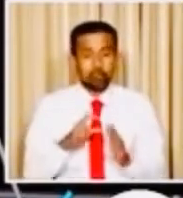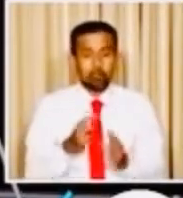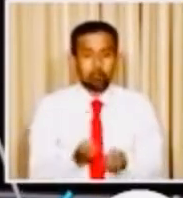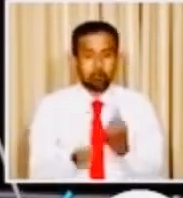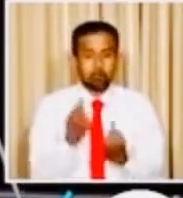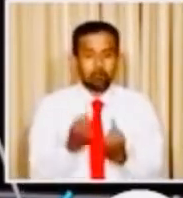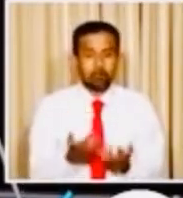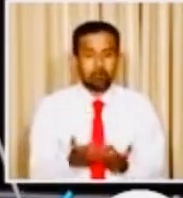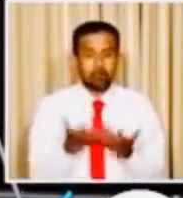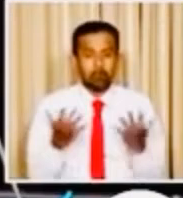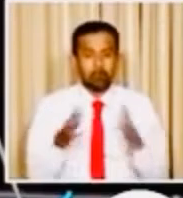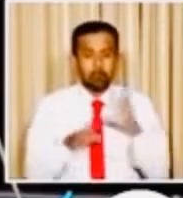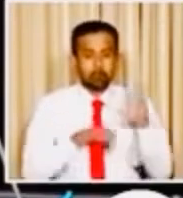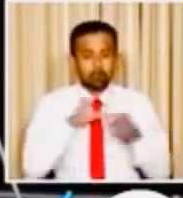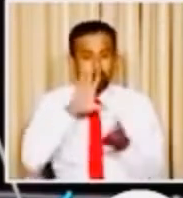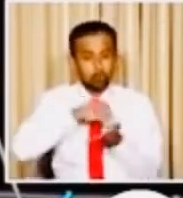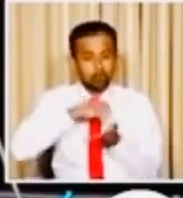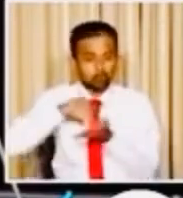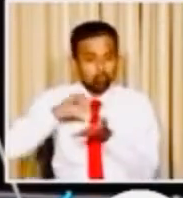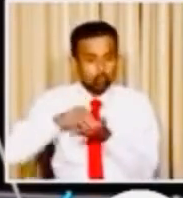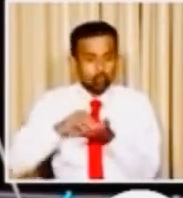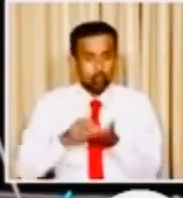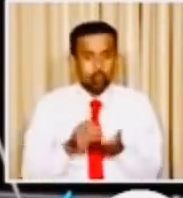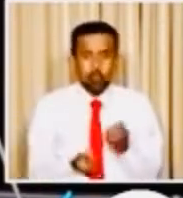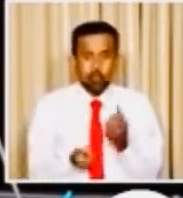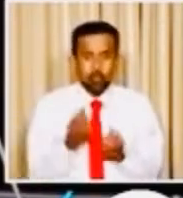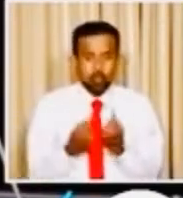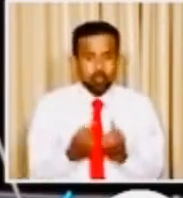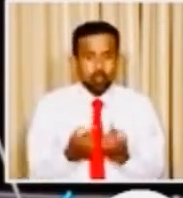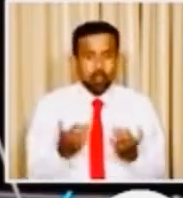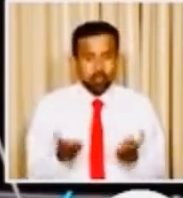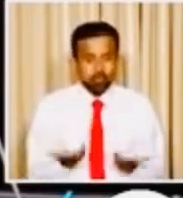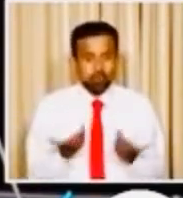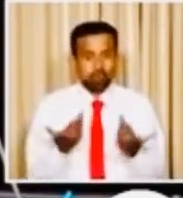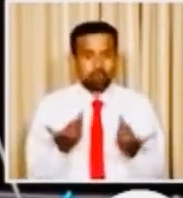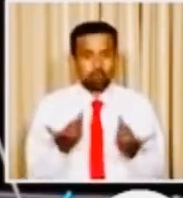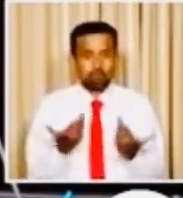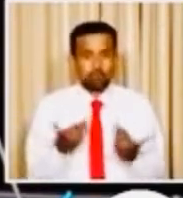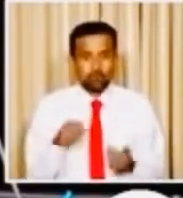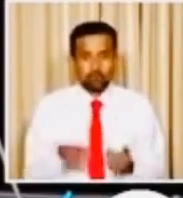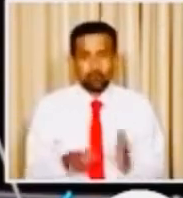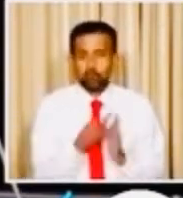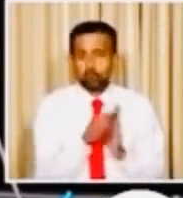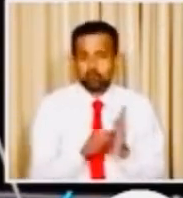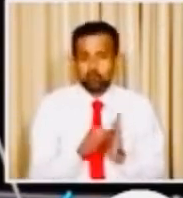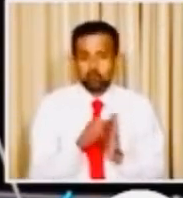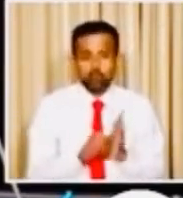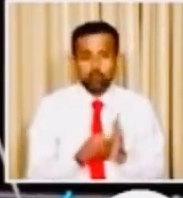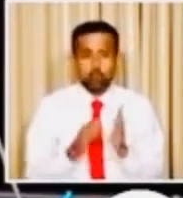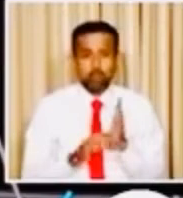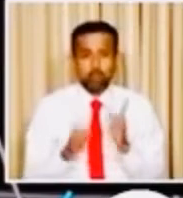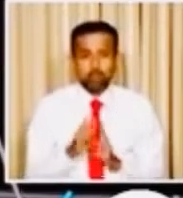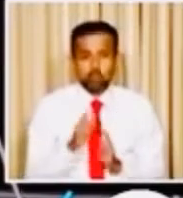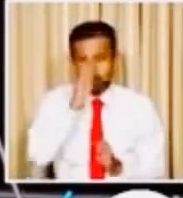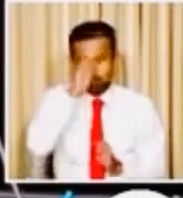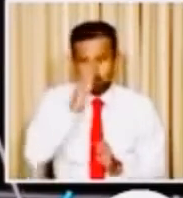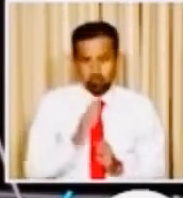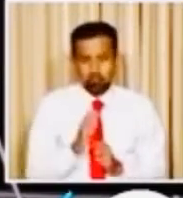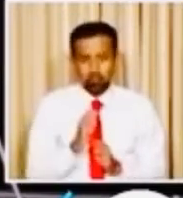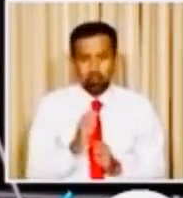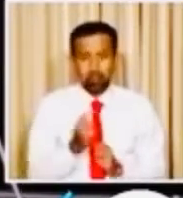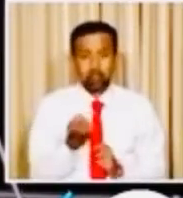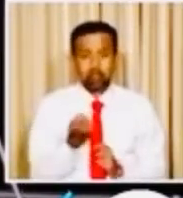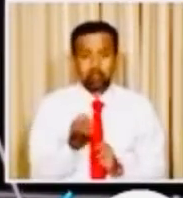පරීක්ෂණ රැසක් දත්ත එකතු කරලා නොයෙකුත් දේවල් මාර්ගෙන් අද මේ රෙගුලාසි අපේ ගරු අමාත්‍යතුමා